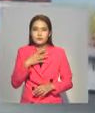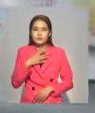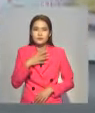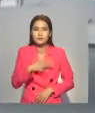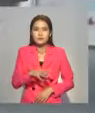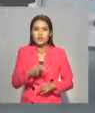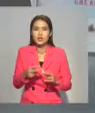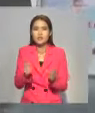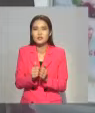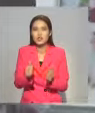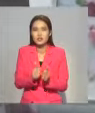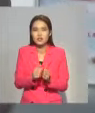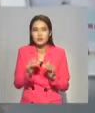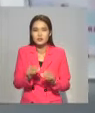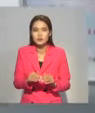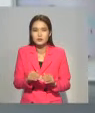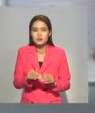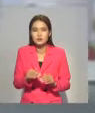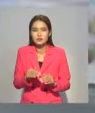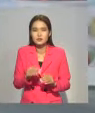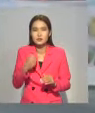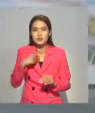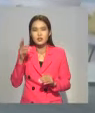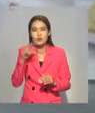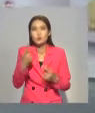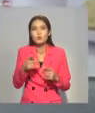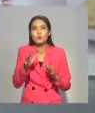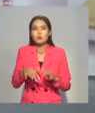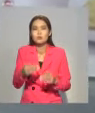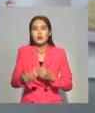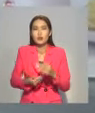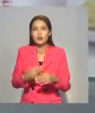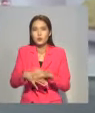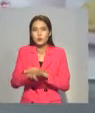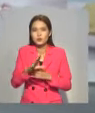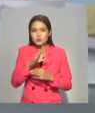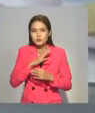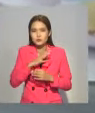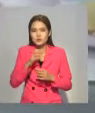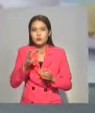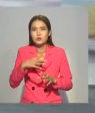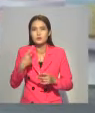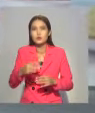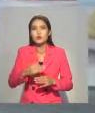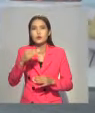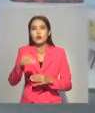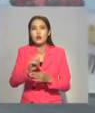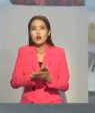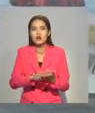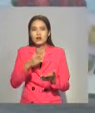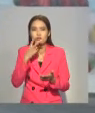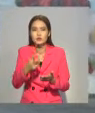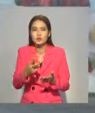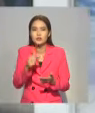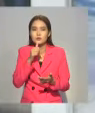ғана қасымда еді, өтпедім ау осы жерден. Барыңызды отелдің несіне администрациясына кірсеңізші, елімді аймақтаудың ба сөйтіп немен айтсыңдар. Радиорубпен бір нәрсемен